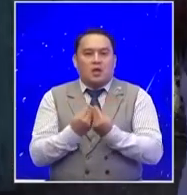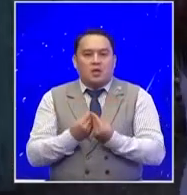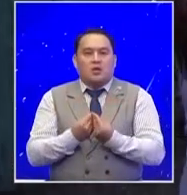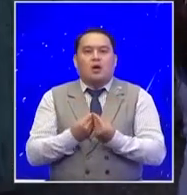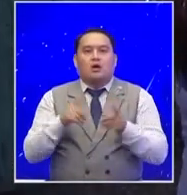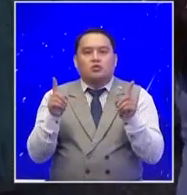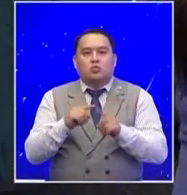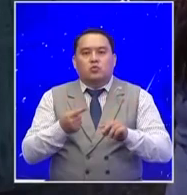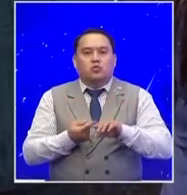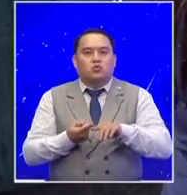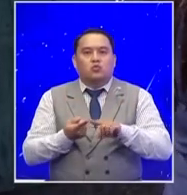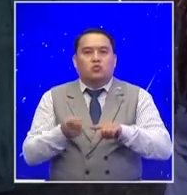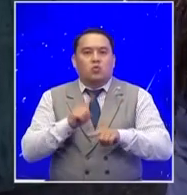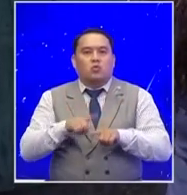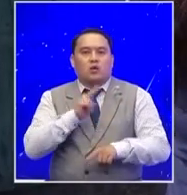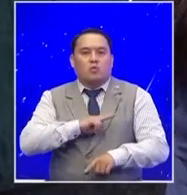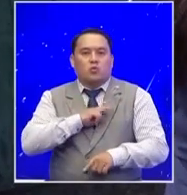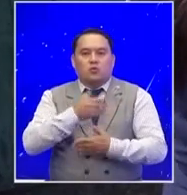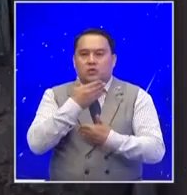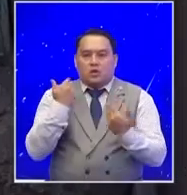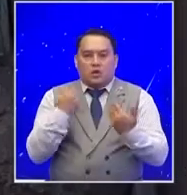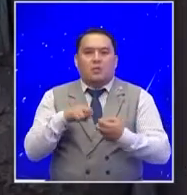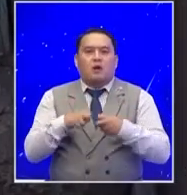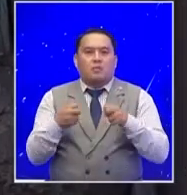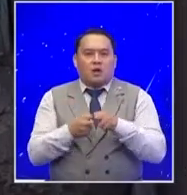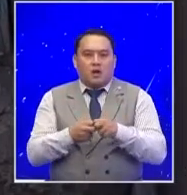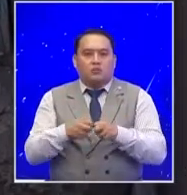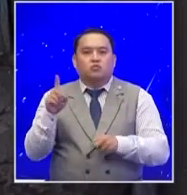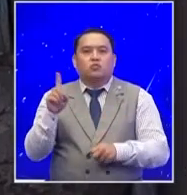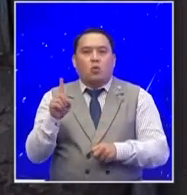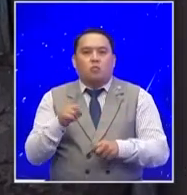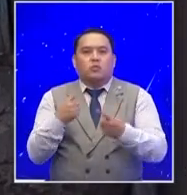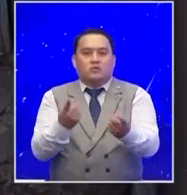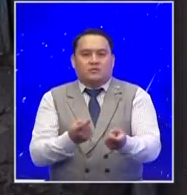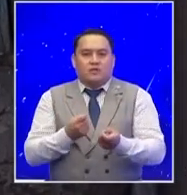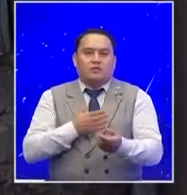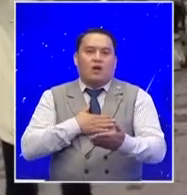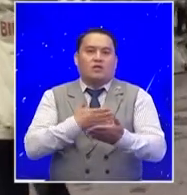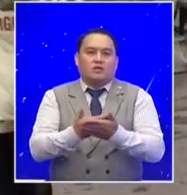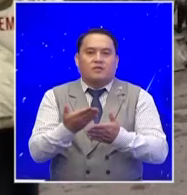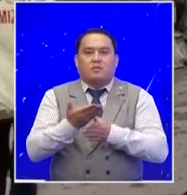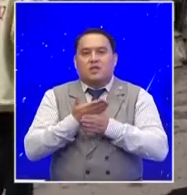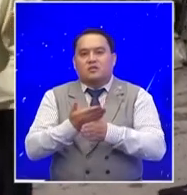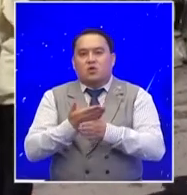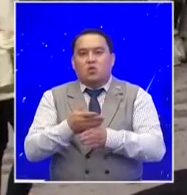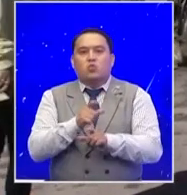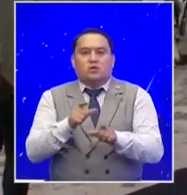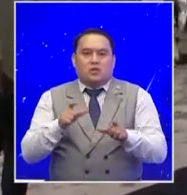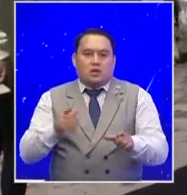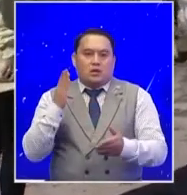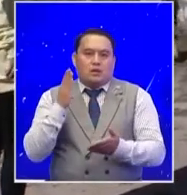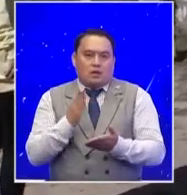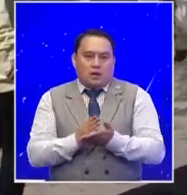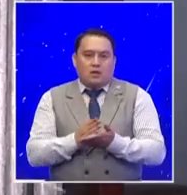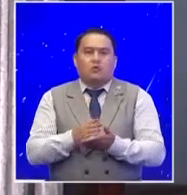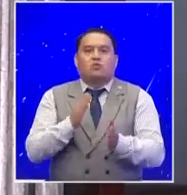добровольцы, особых трудностей в работе с ними нет. Проблемным они считают привлечение спонсоров. Однако среди неравнодушных граждан